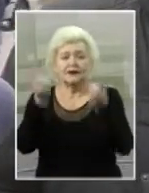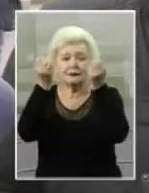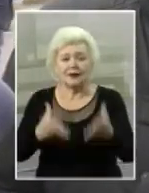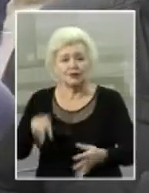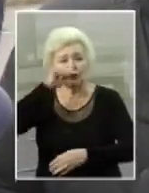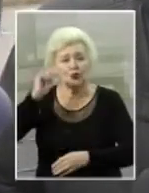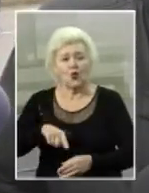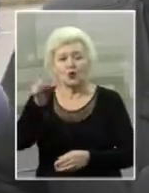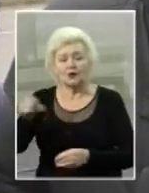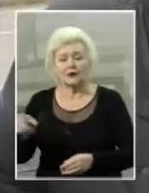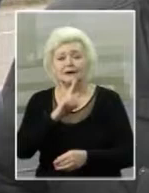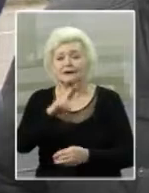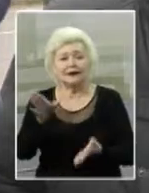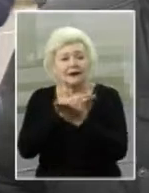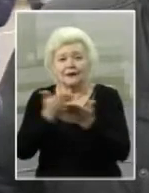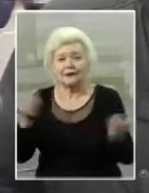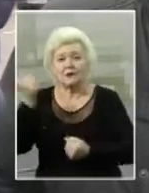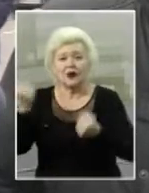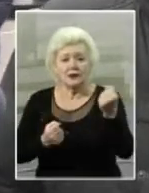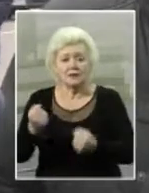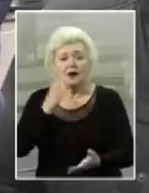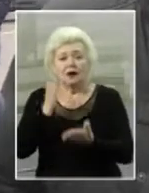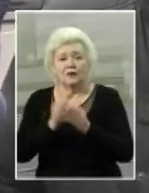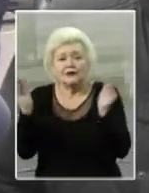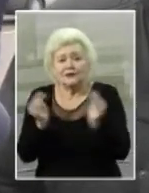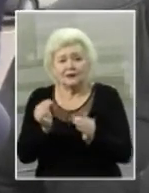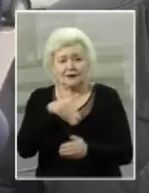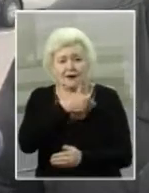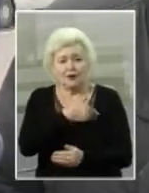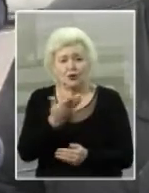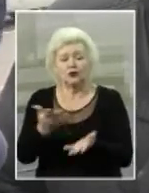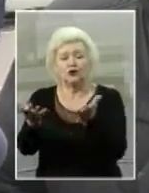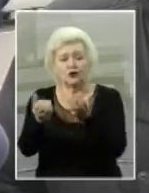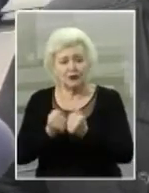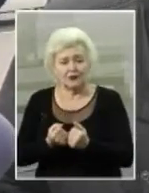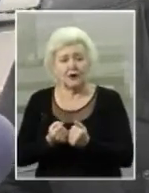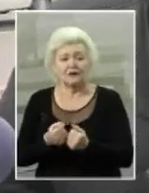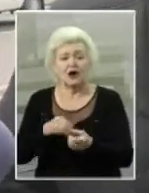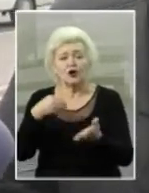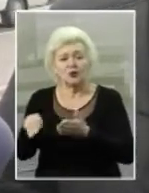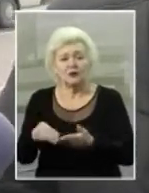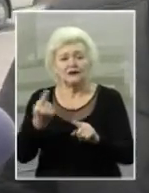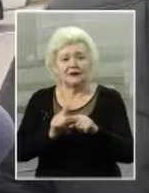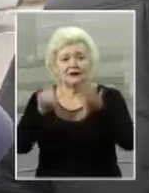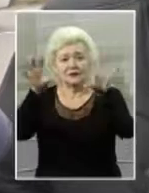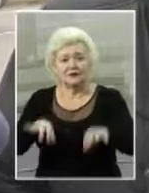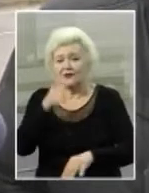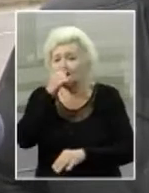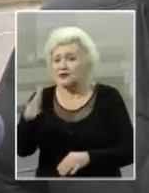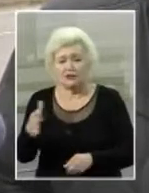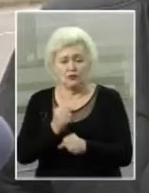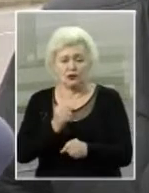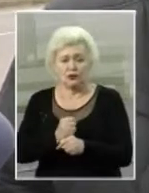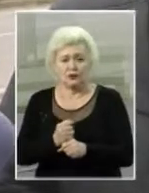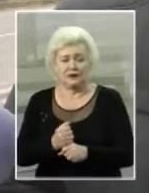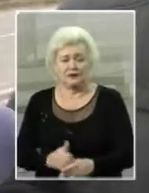пересічного українця, який не має авто або має невеликі статки, щоб купити, з цими законами він не зможе це зробити. Небольших денег